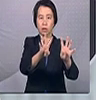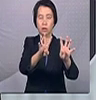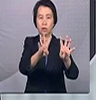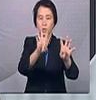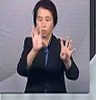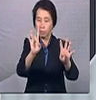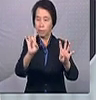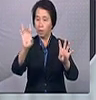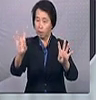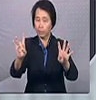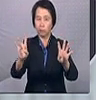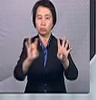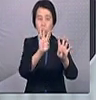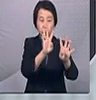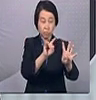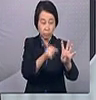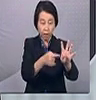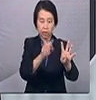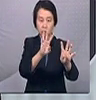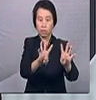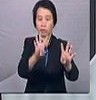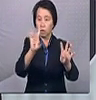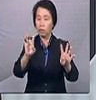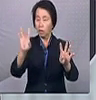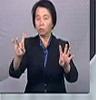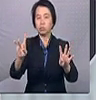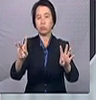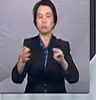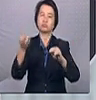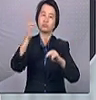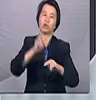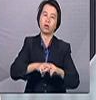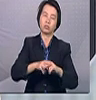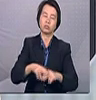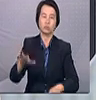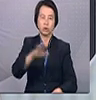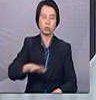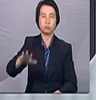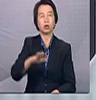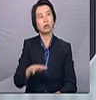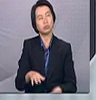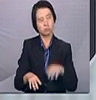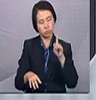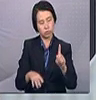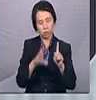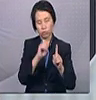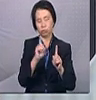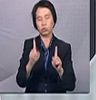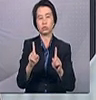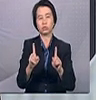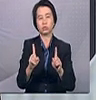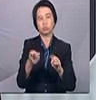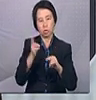4,488. Jadi peningkatan kes ni, dan ada lebih kurang 101 yang